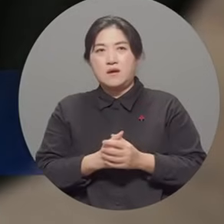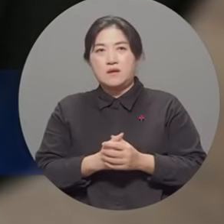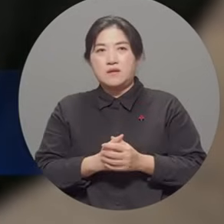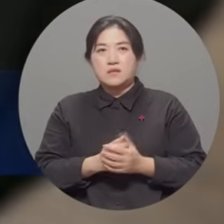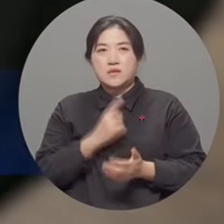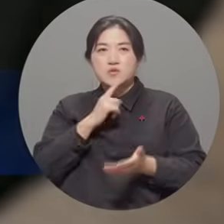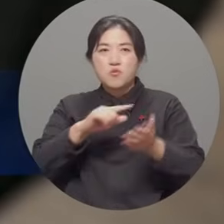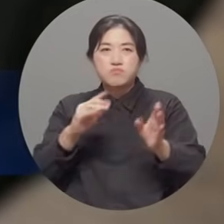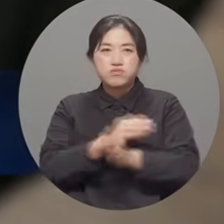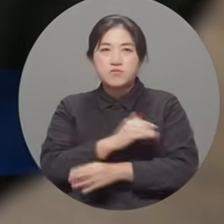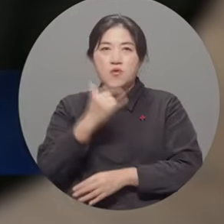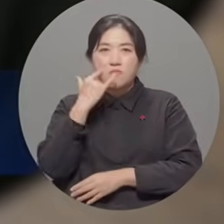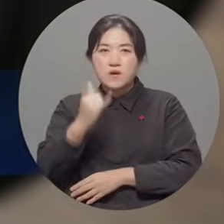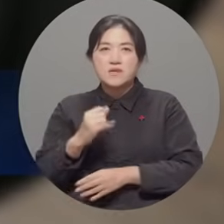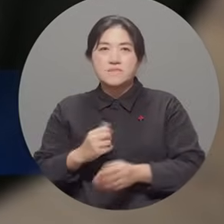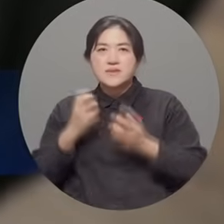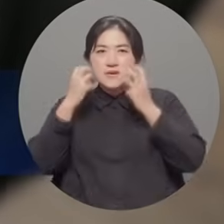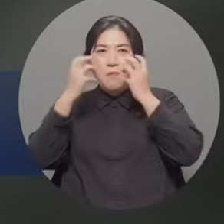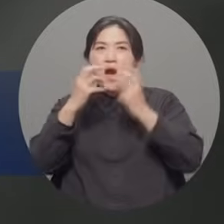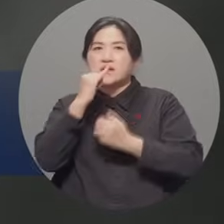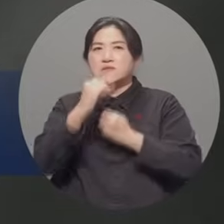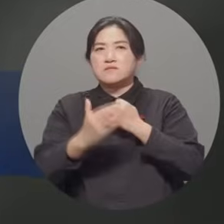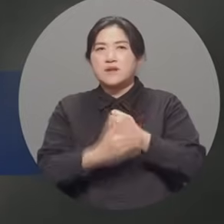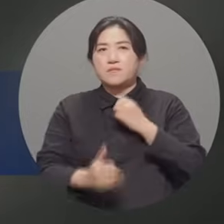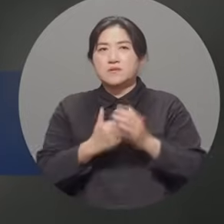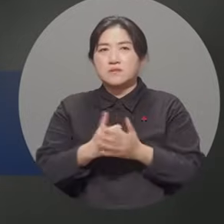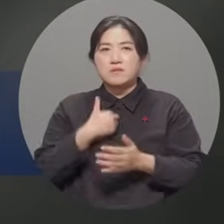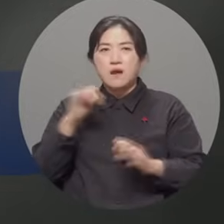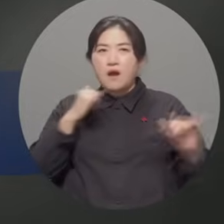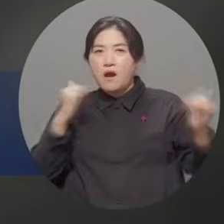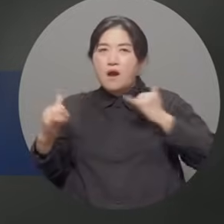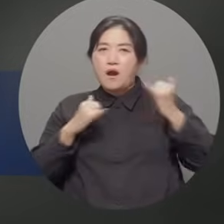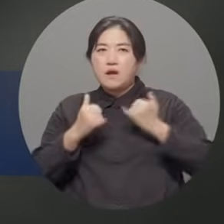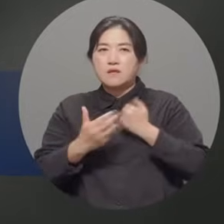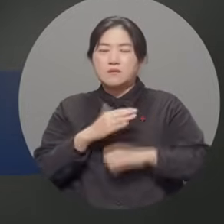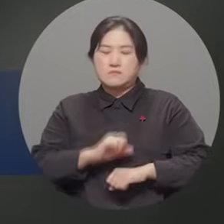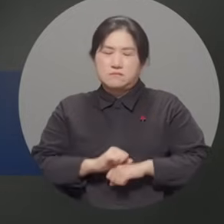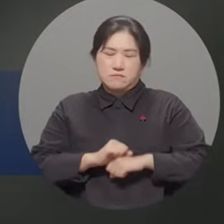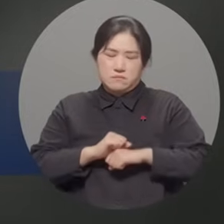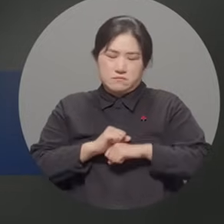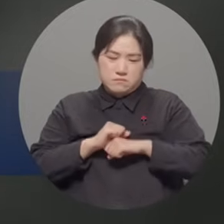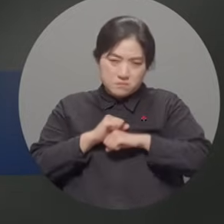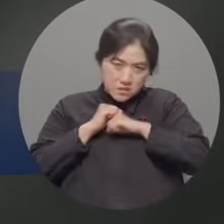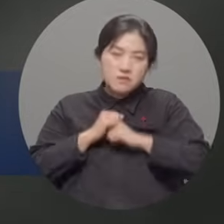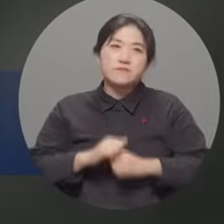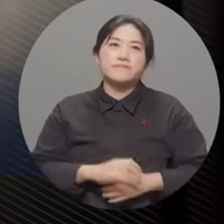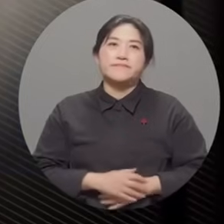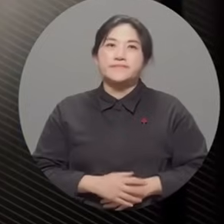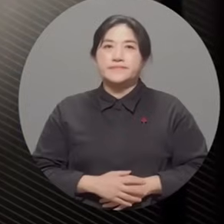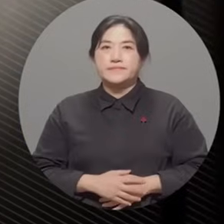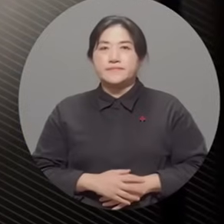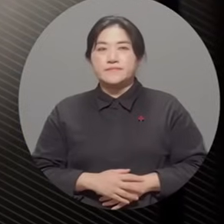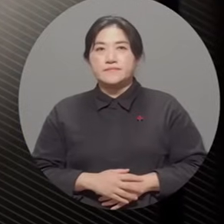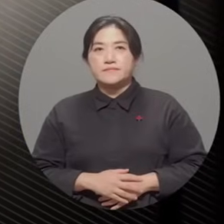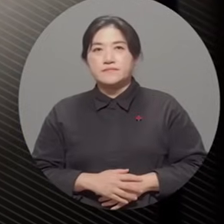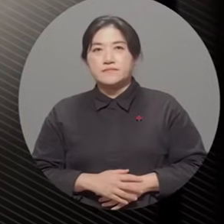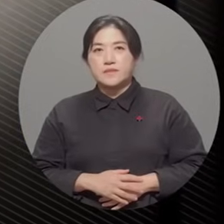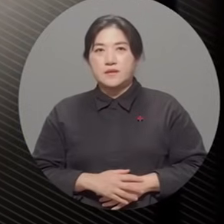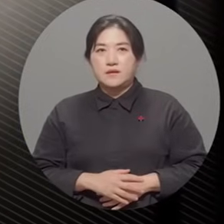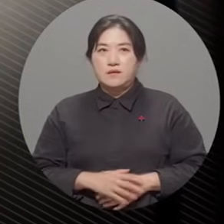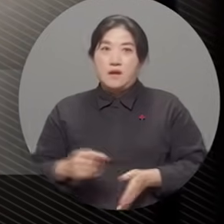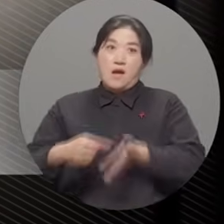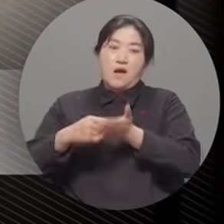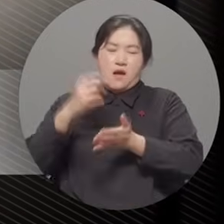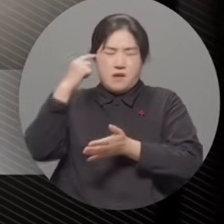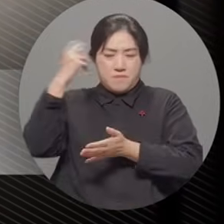시점부터 해가지고 학부모가 이미 격앙돼 있으니까 저희도 막 그냥 계속 연락받고 막 그것 때문에 그러니까 스트레스인 거죠. 악성 민원이 잦은